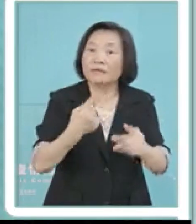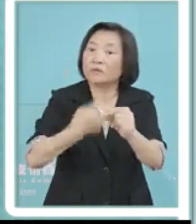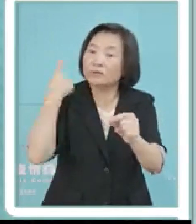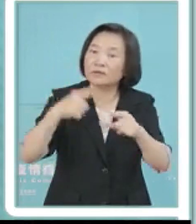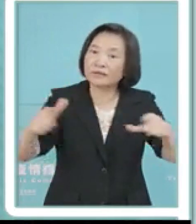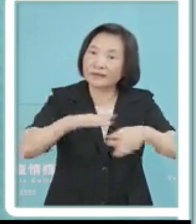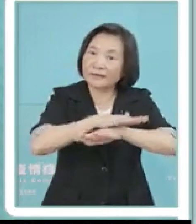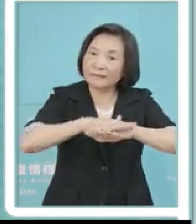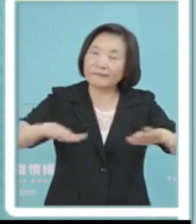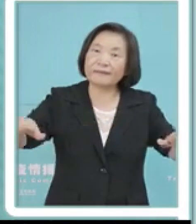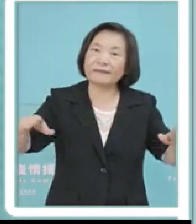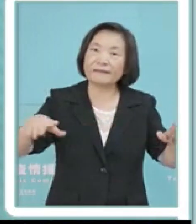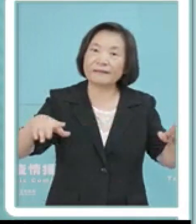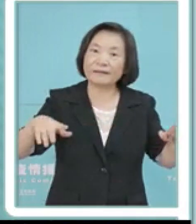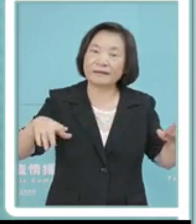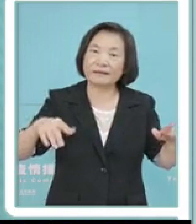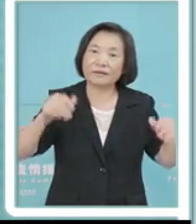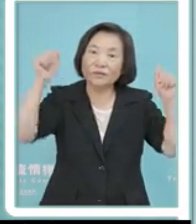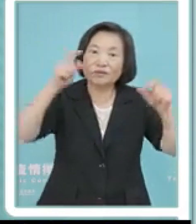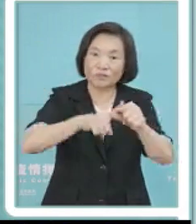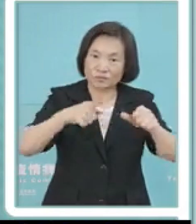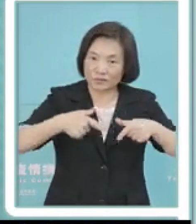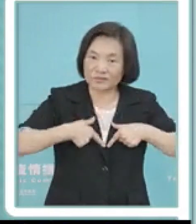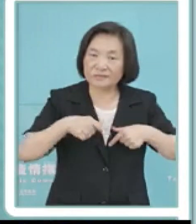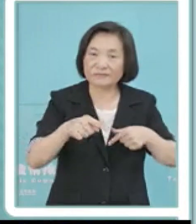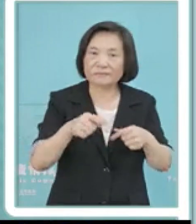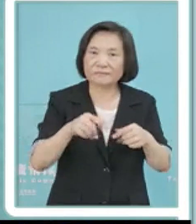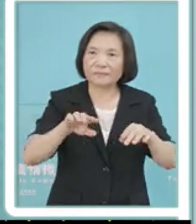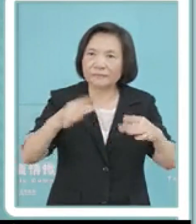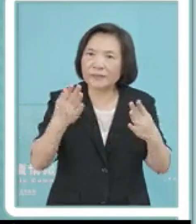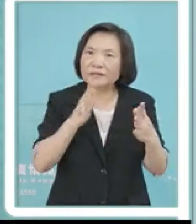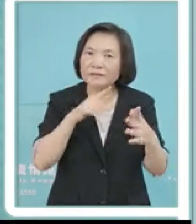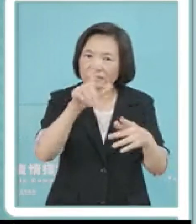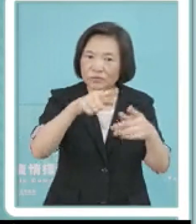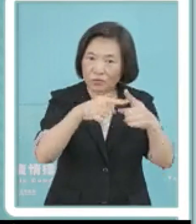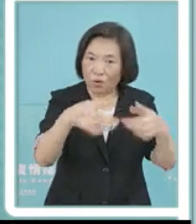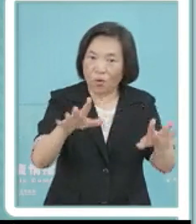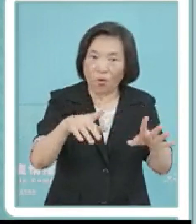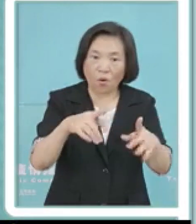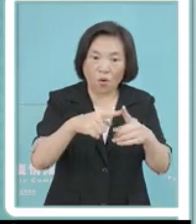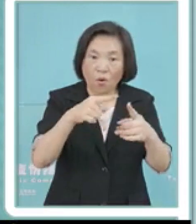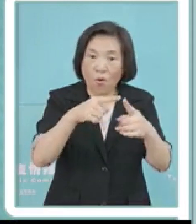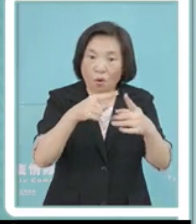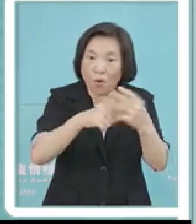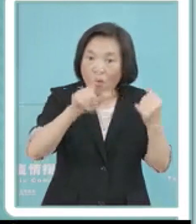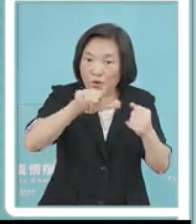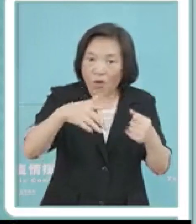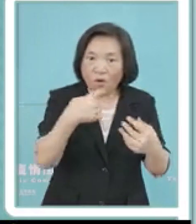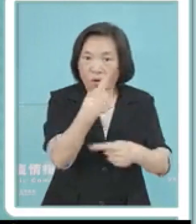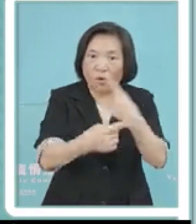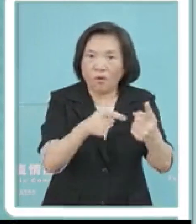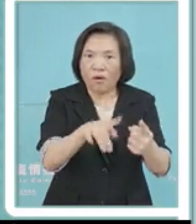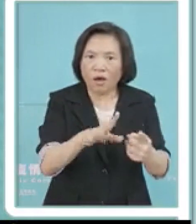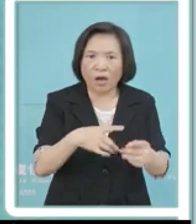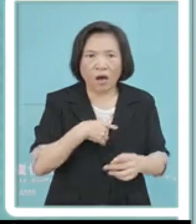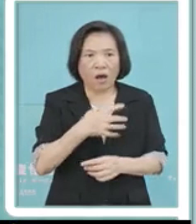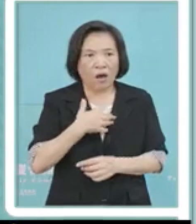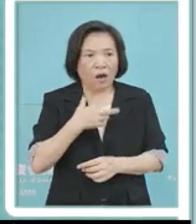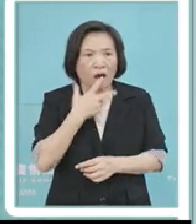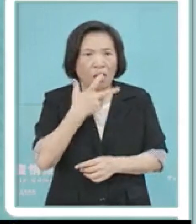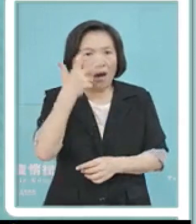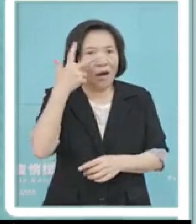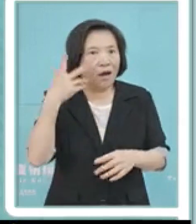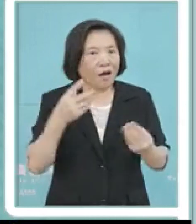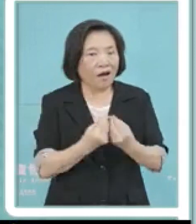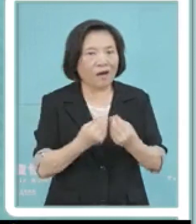大安运动中心哦，那一次大概有超过6000人参加，我都吓一跳，怎么有那么多人来参加？所以，我